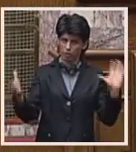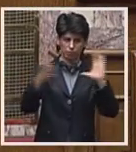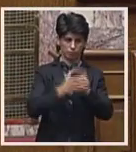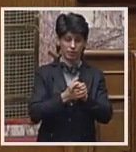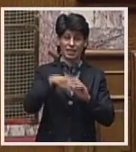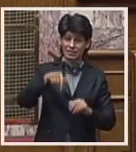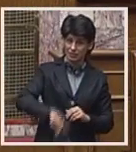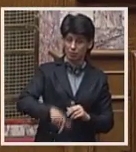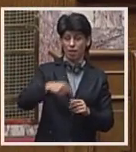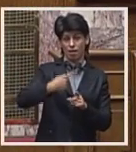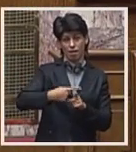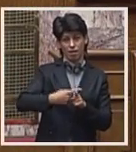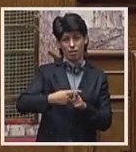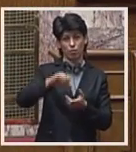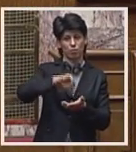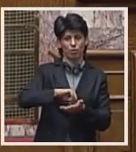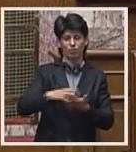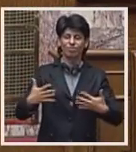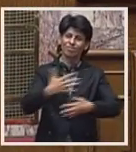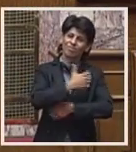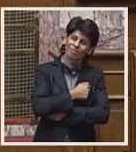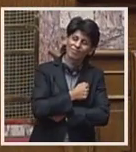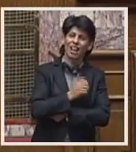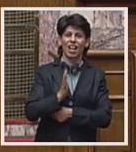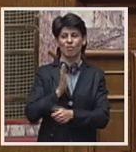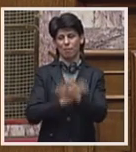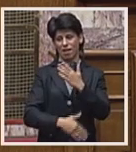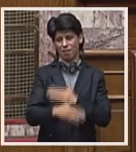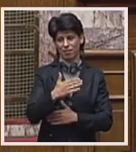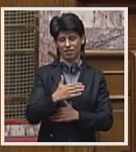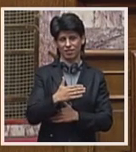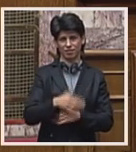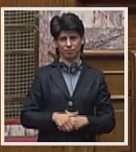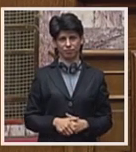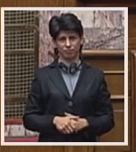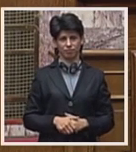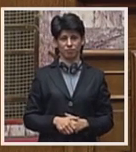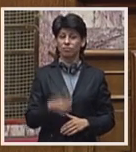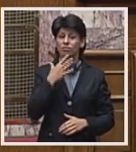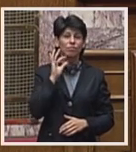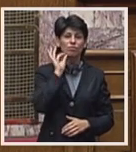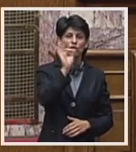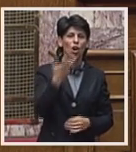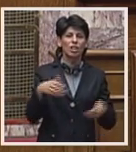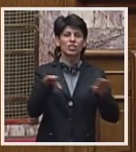μας, αγκαλιάζει τα άτομα με αναπηρία, για ισότιμες ευκαιρίες.